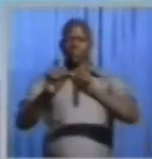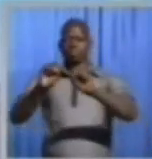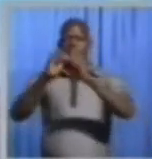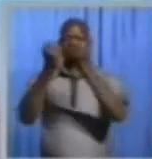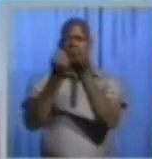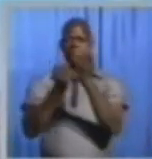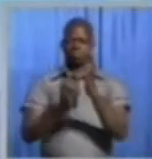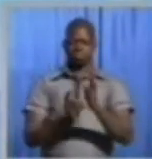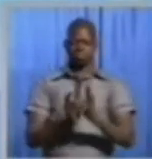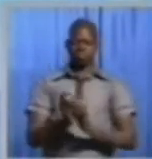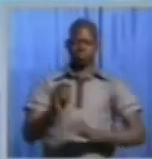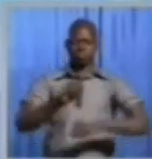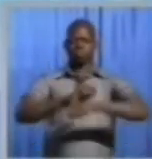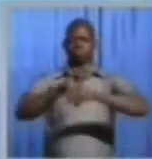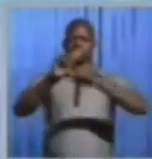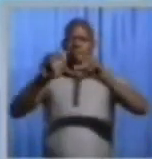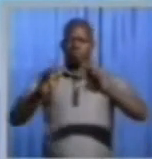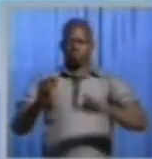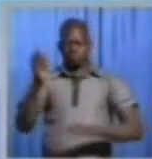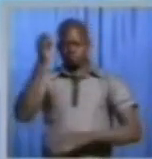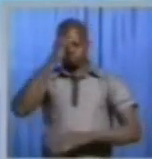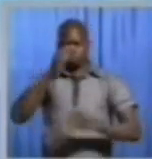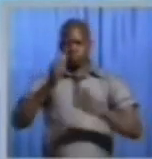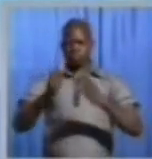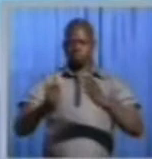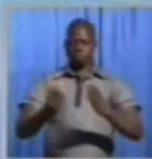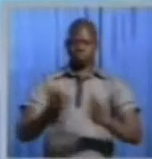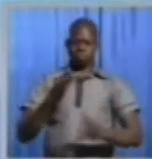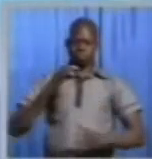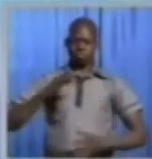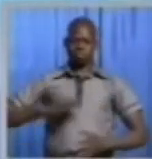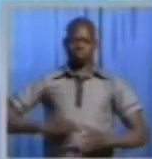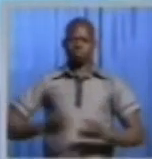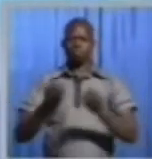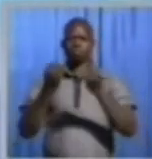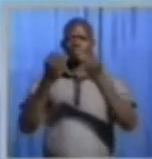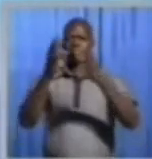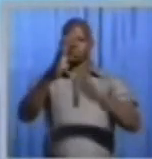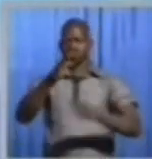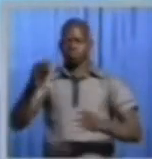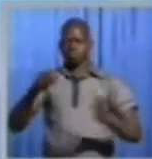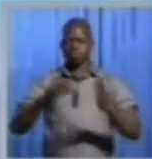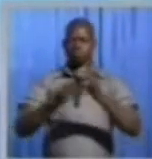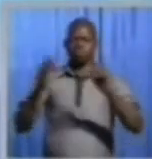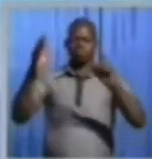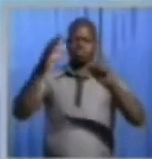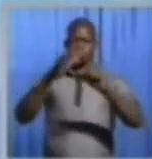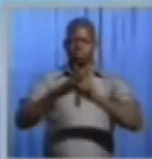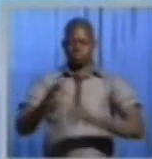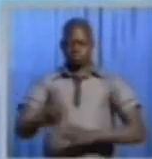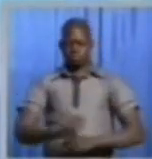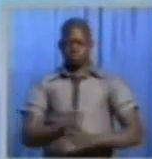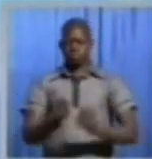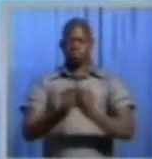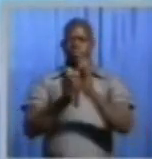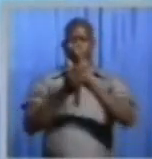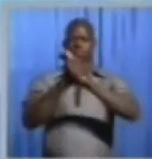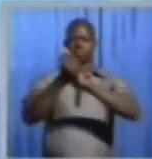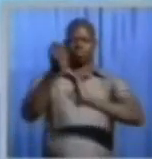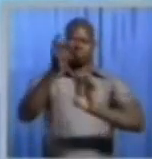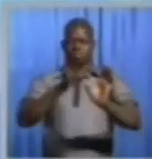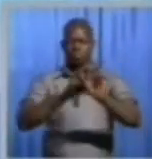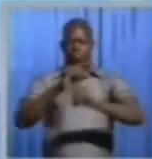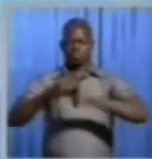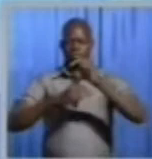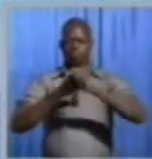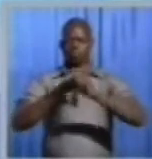développement des entreprises Africalia entend favoriser près de 4000 rendez-vous d'affaires. Avec ses experts et partenaires nationaux